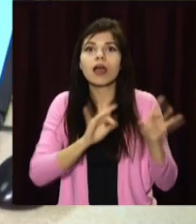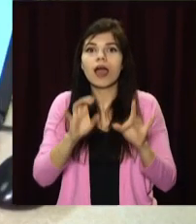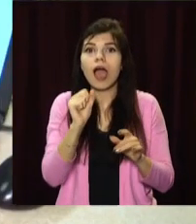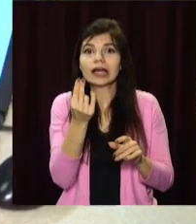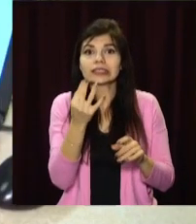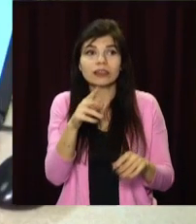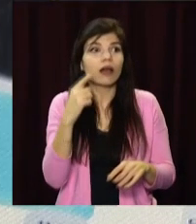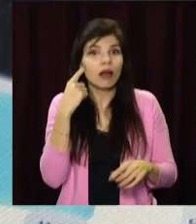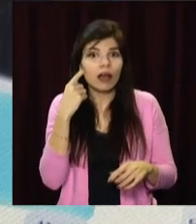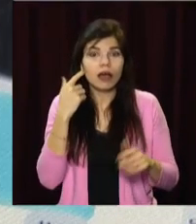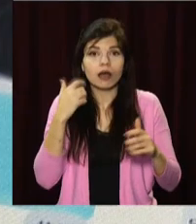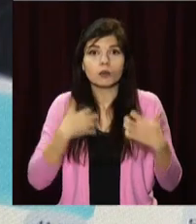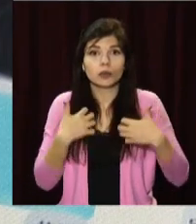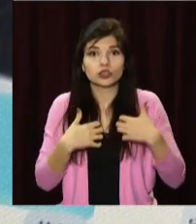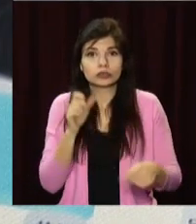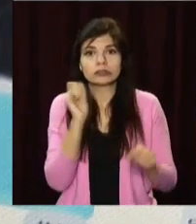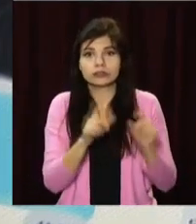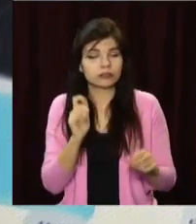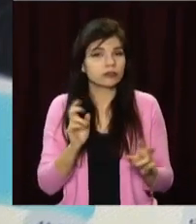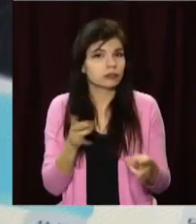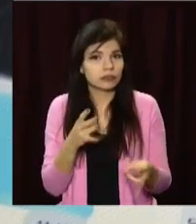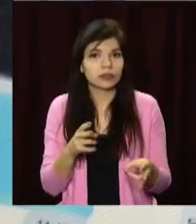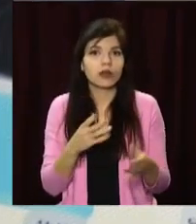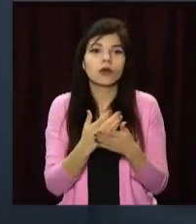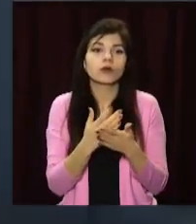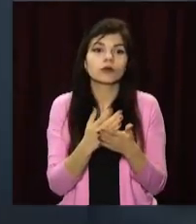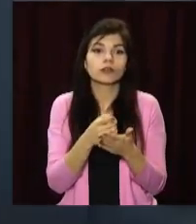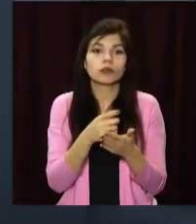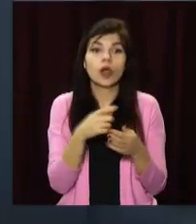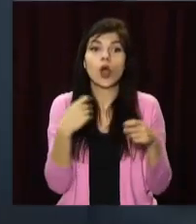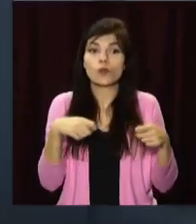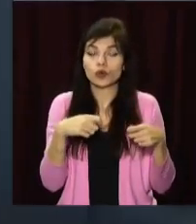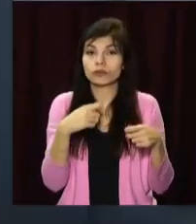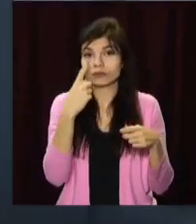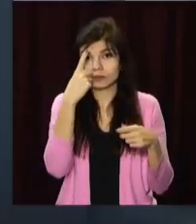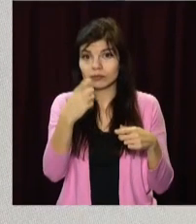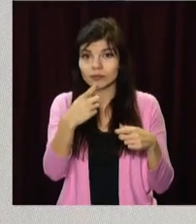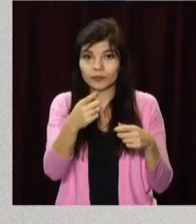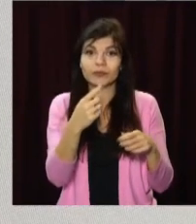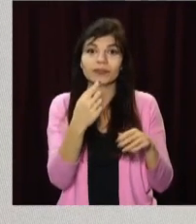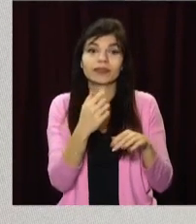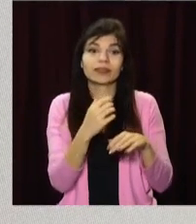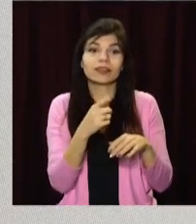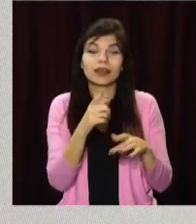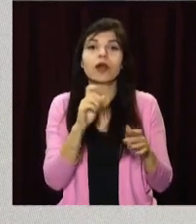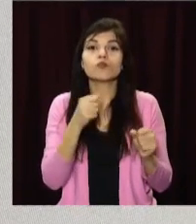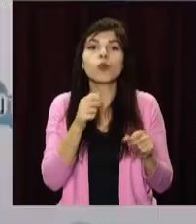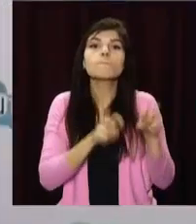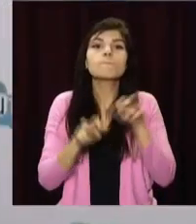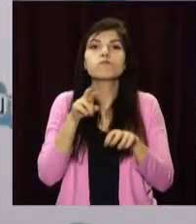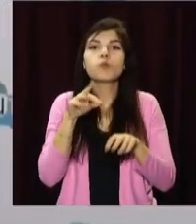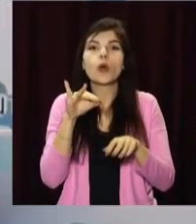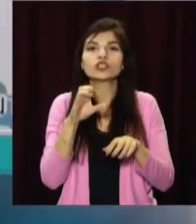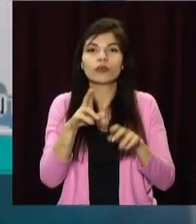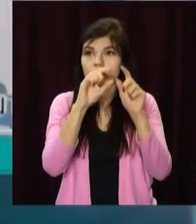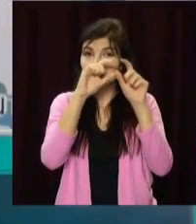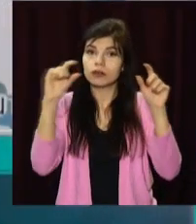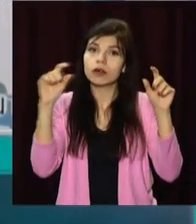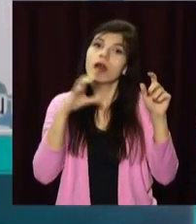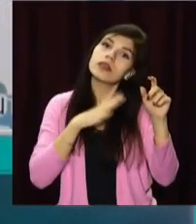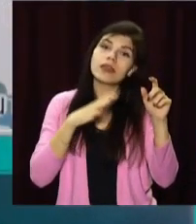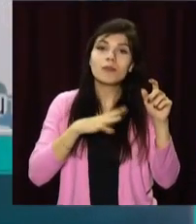товару, а також не вестися на привабливі акції та пропозиції. Получение реквизитов или карты, на которую продавец сказал вам